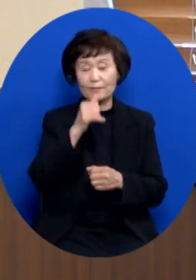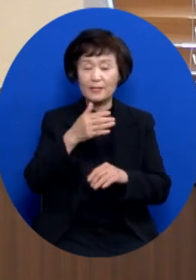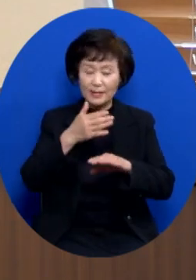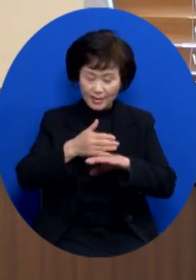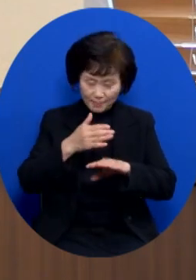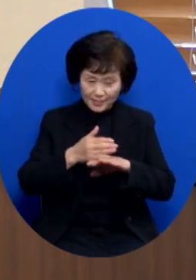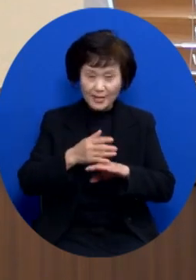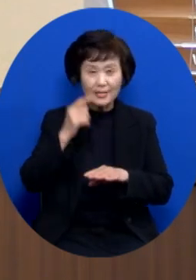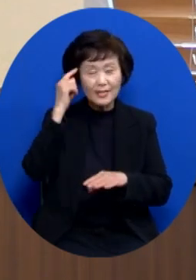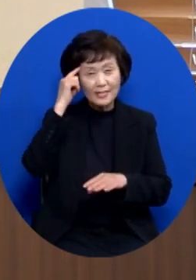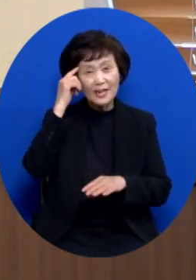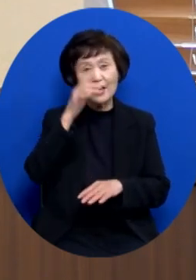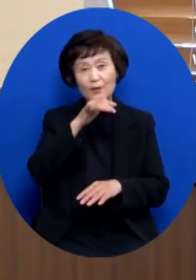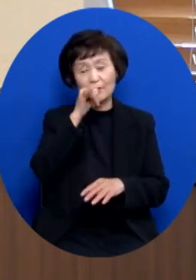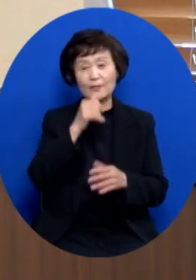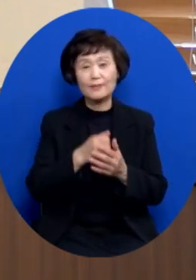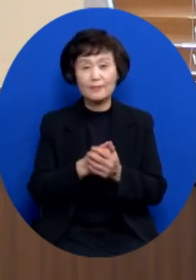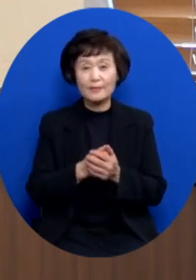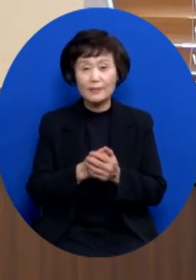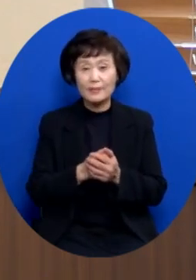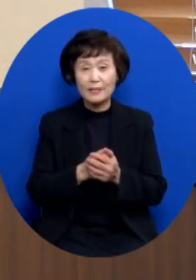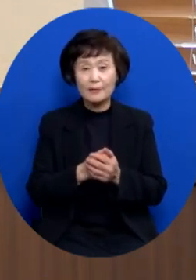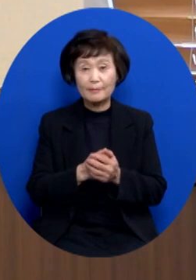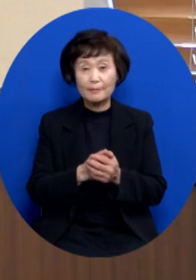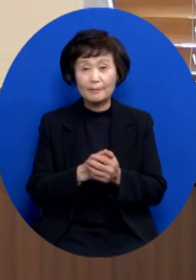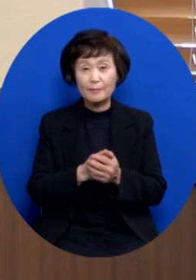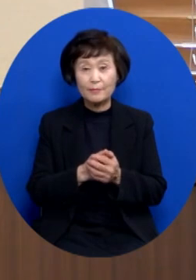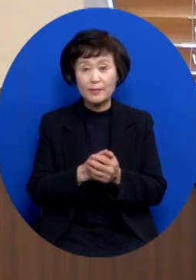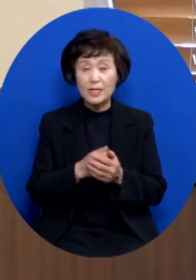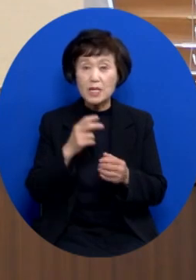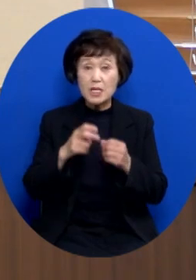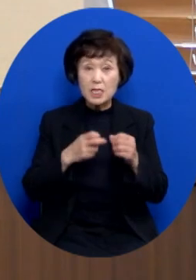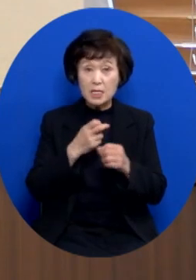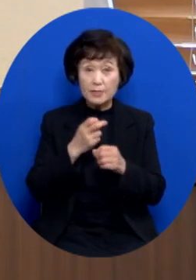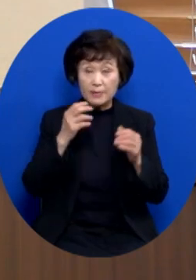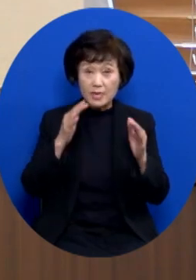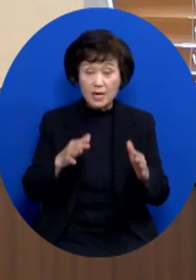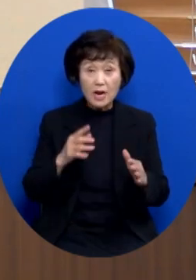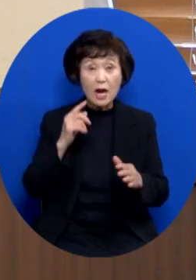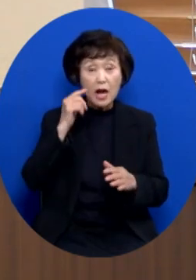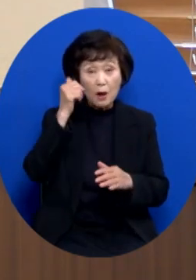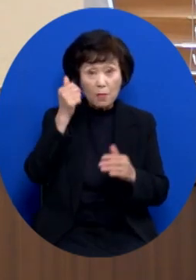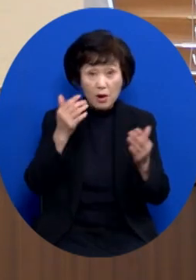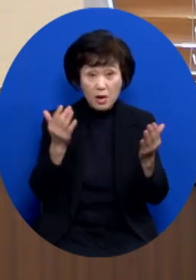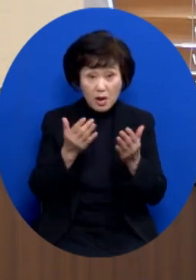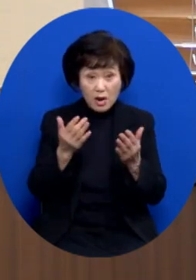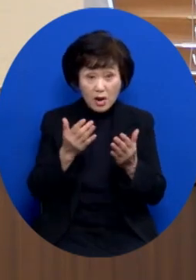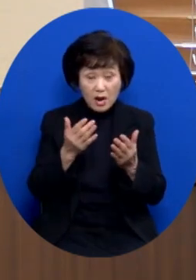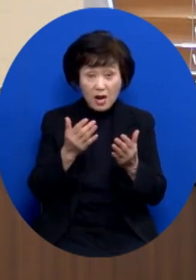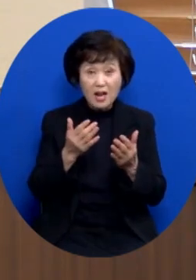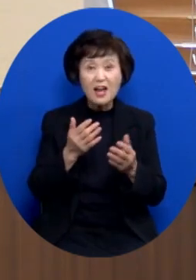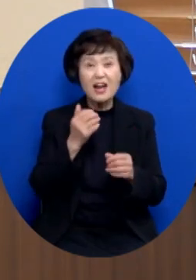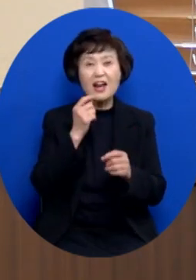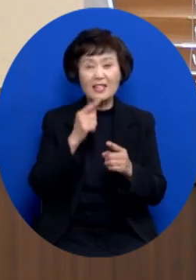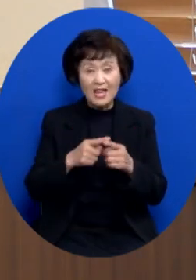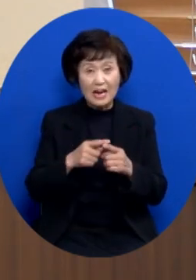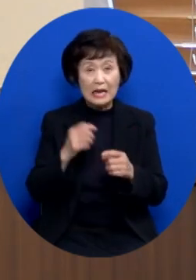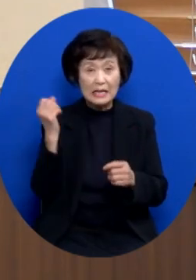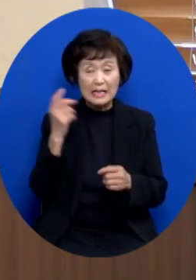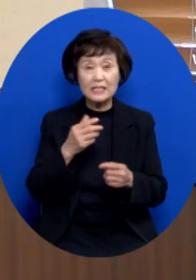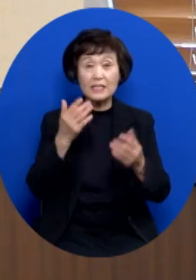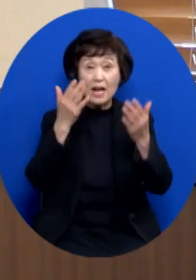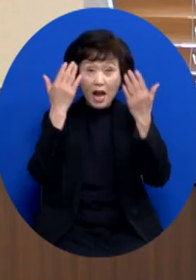감사하게 생각을 하고 있습니다. 지난 20년 동안 목회 현장에 나가 있다가 다시 학교로